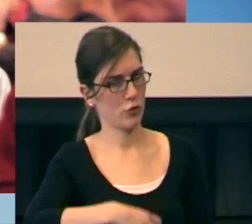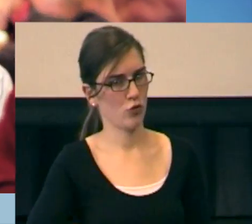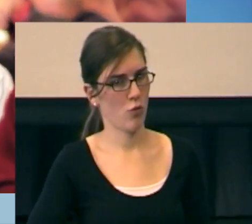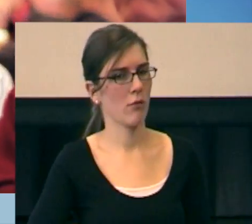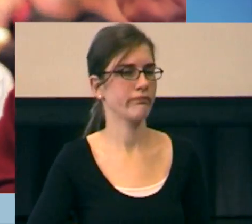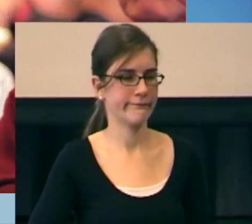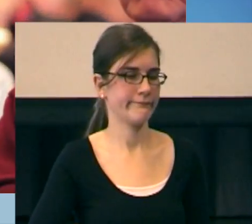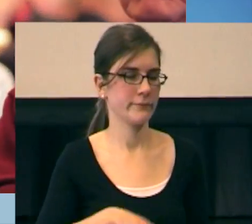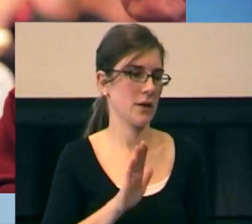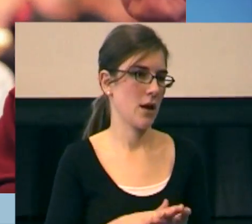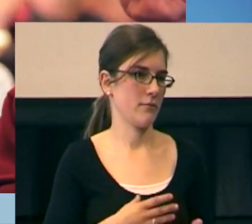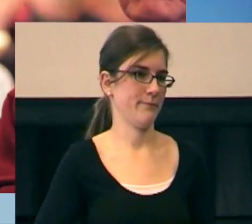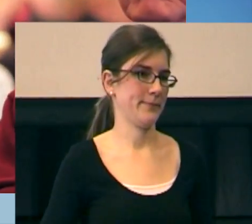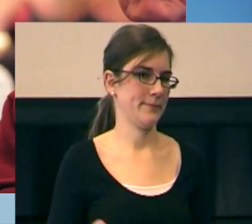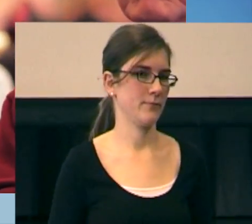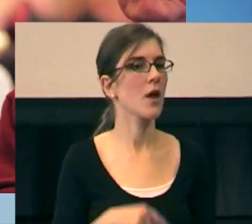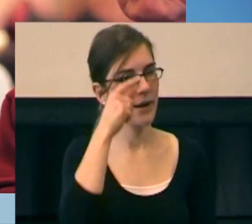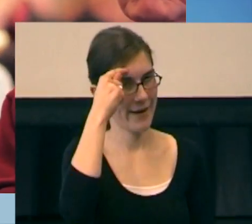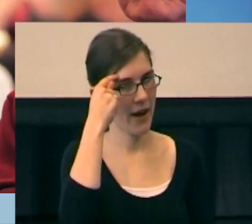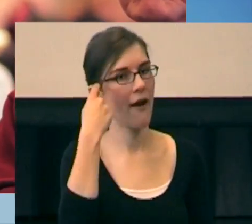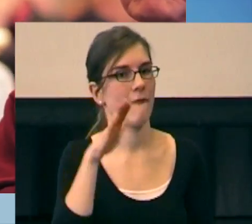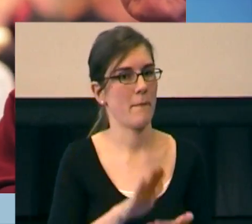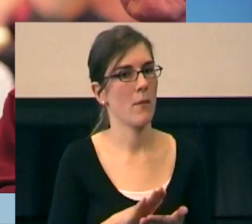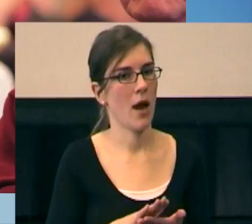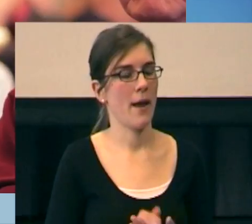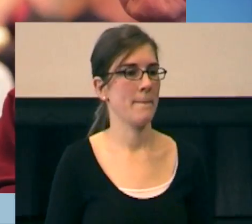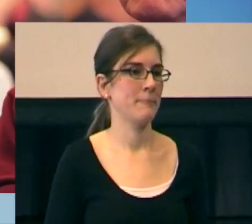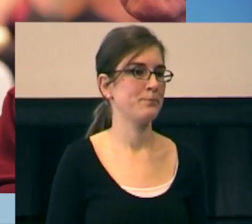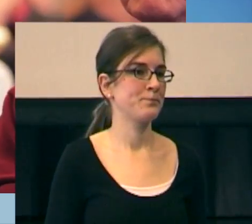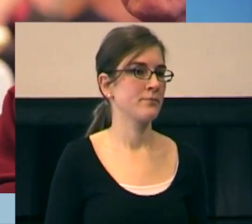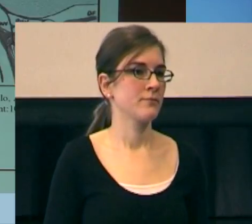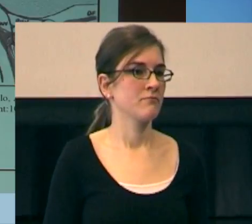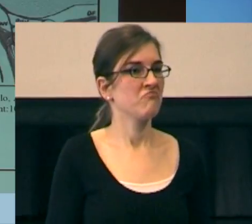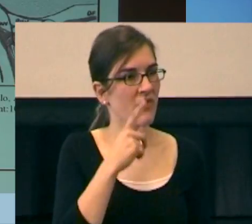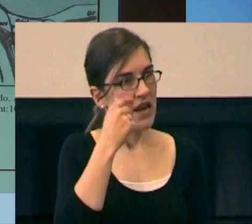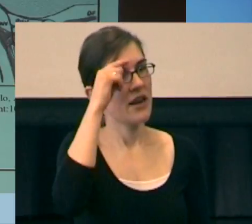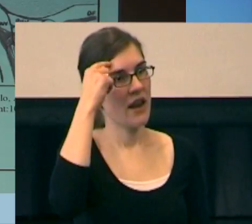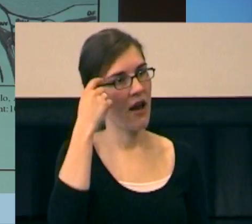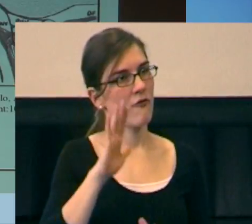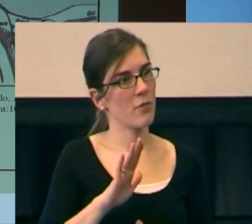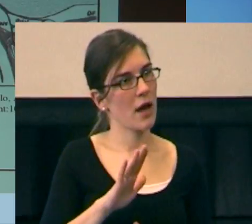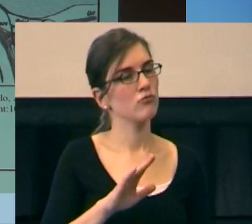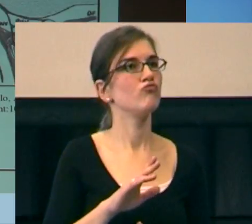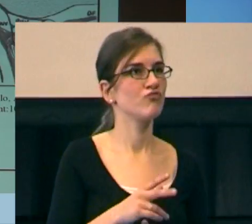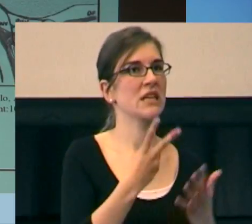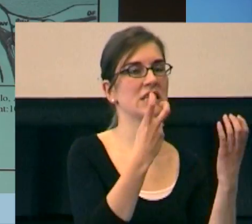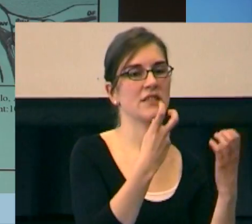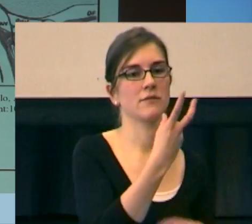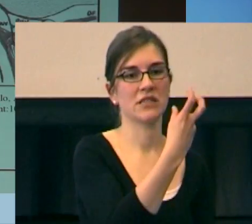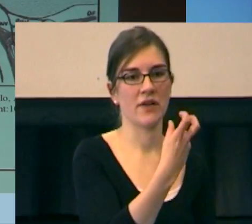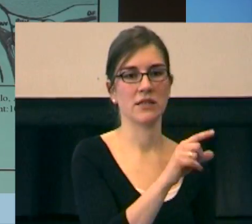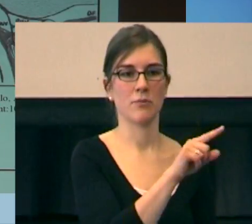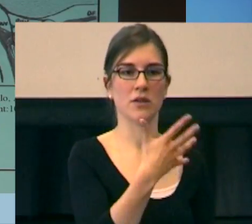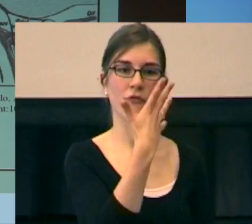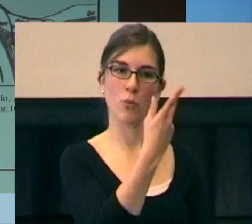behandelt wird. Können die Nerven erhalten werden, dann ist es so, dass 20 bis 25 Prozent der Patienten